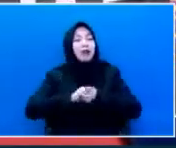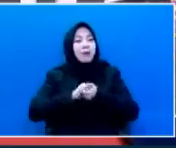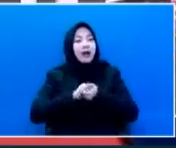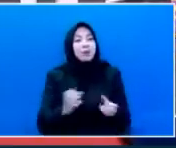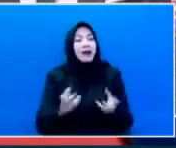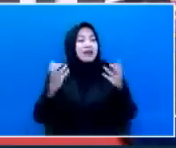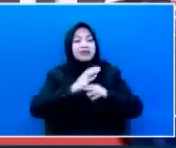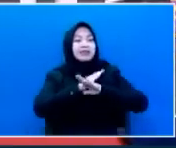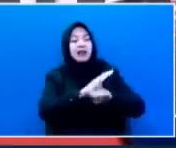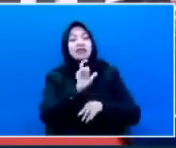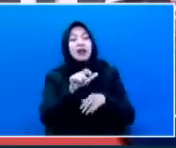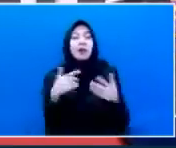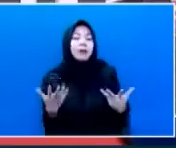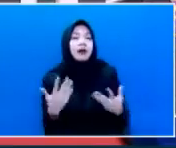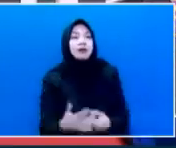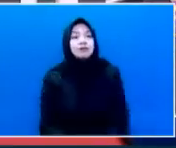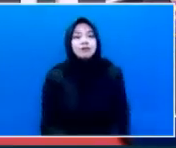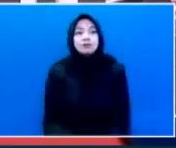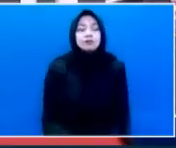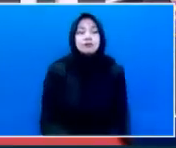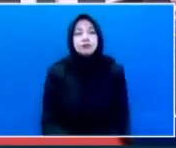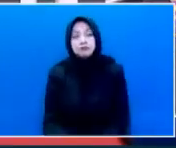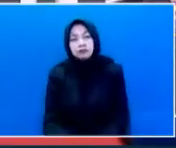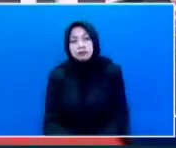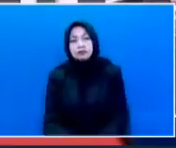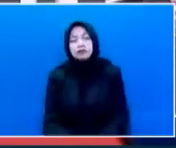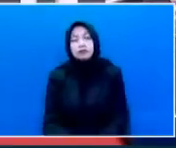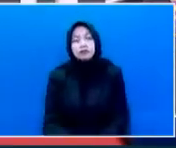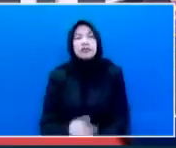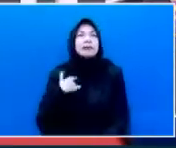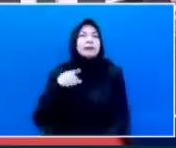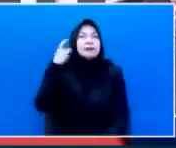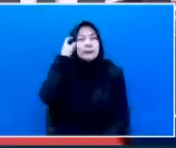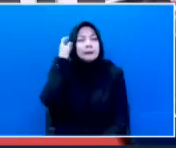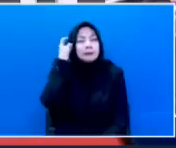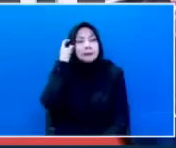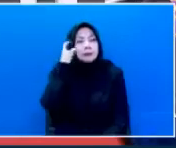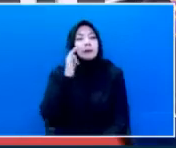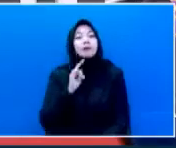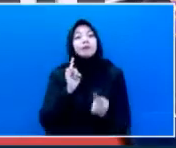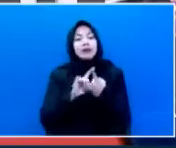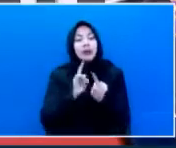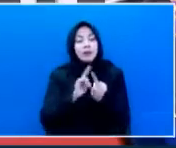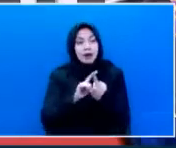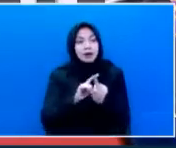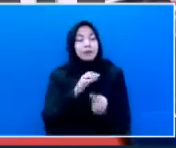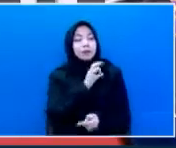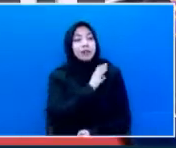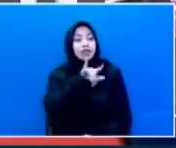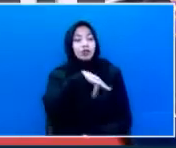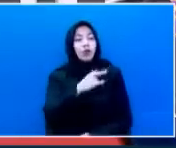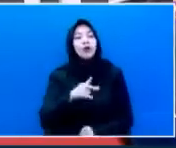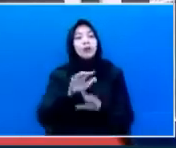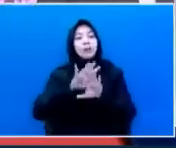dipanas-panasin Nah itu bagus deh ya pertanyaan Yasir jadi menurut saya dimulai dari Presiden Jokowi dan partai pendukung